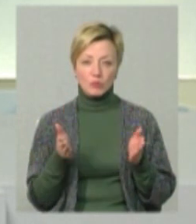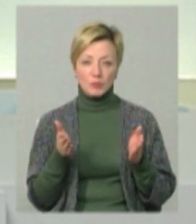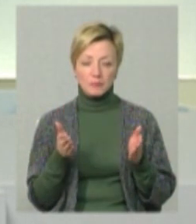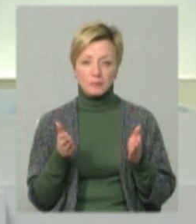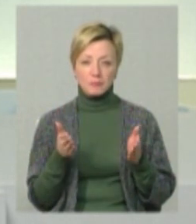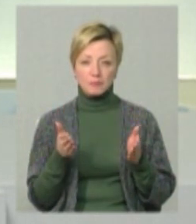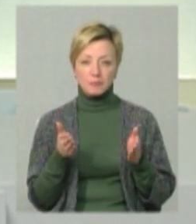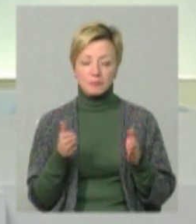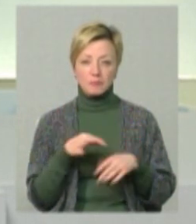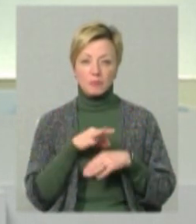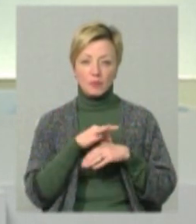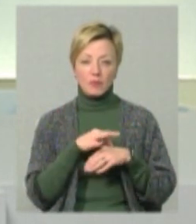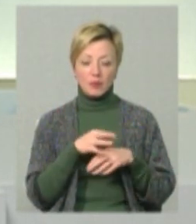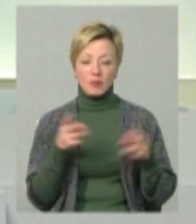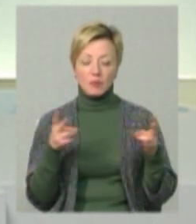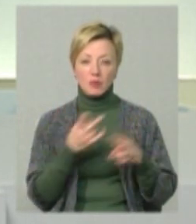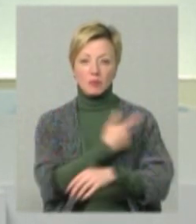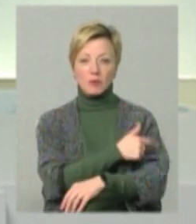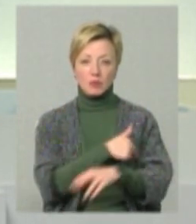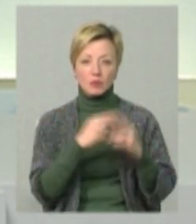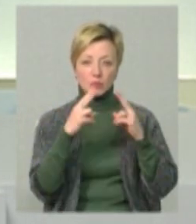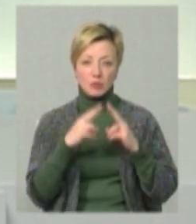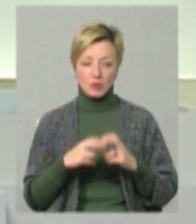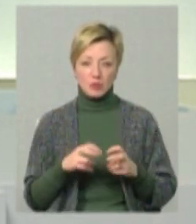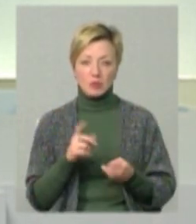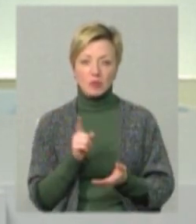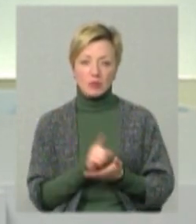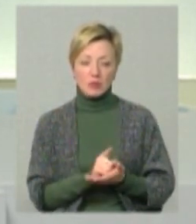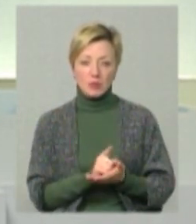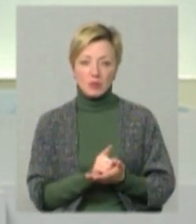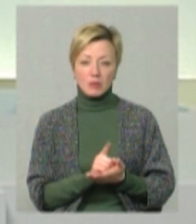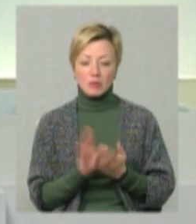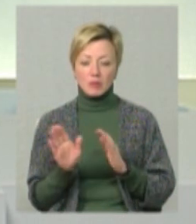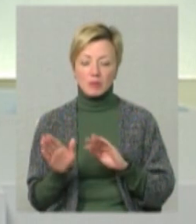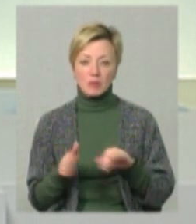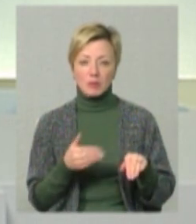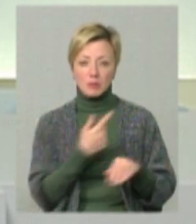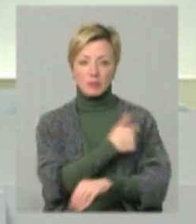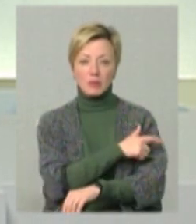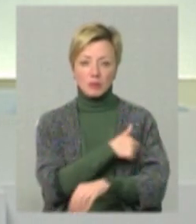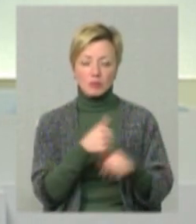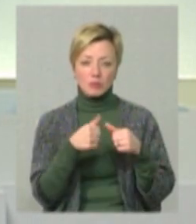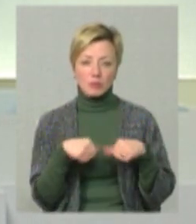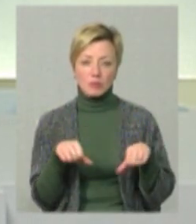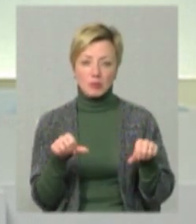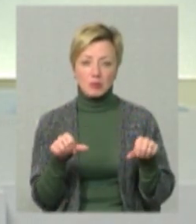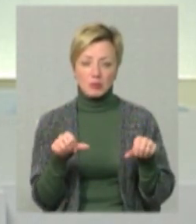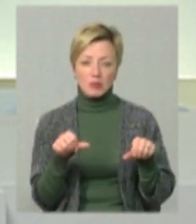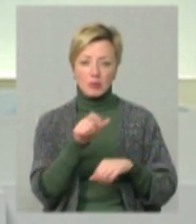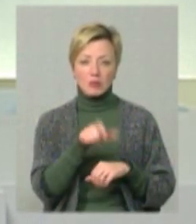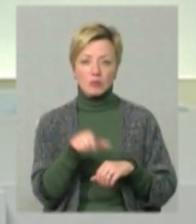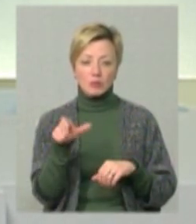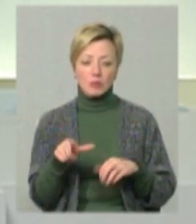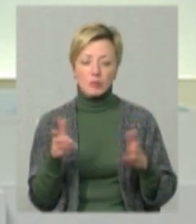буде проведено необхідні медичні обстеження. Мають пройти медичні комісії особи,